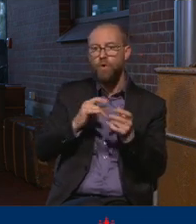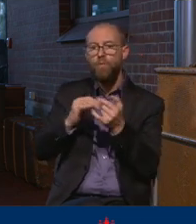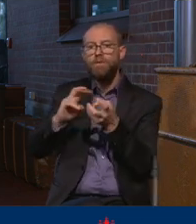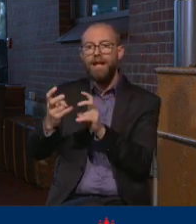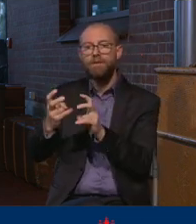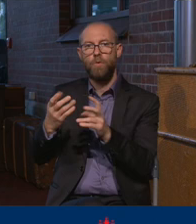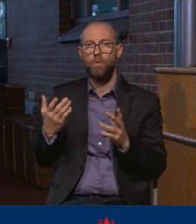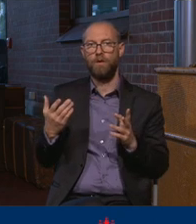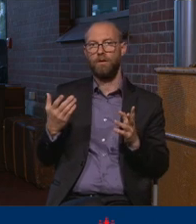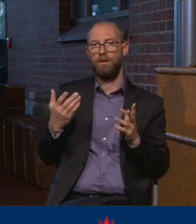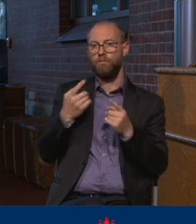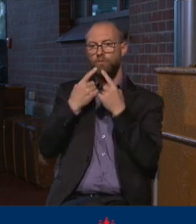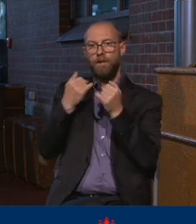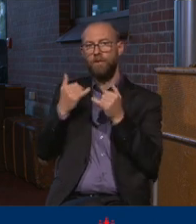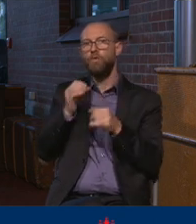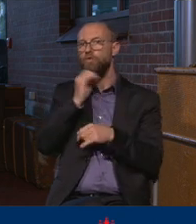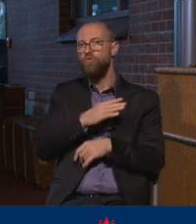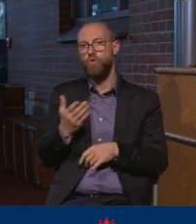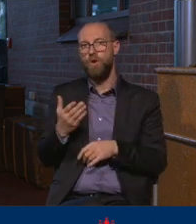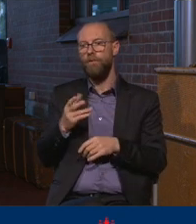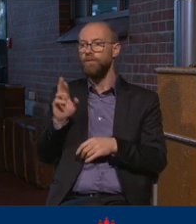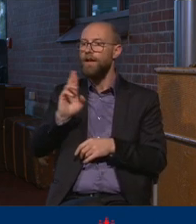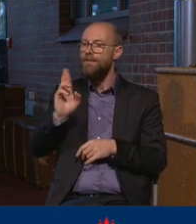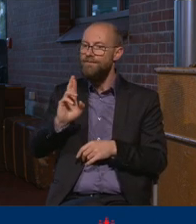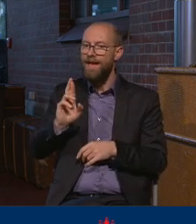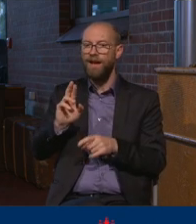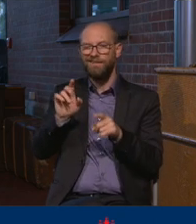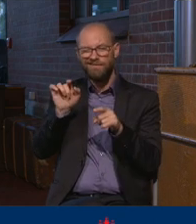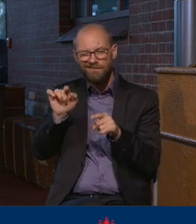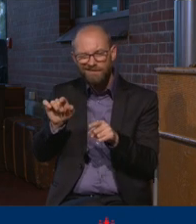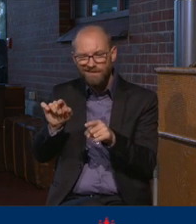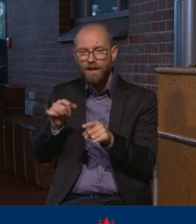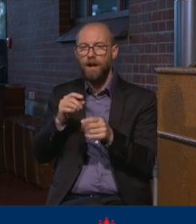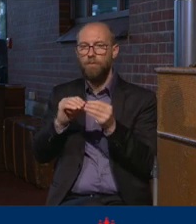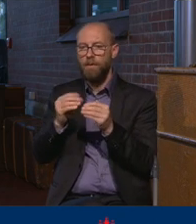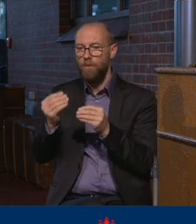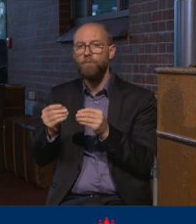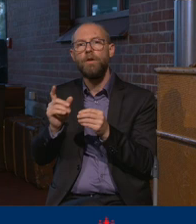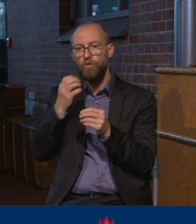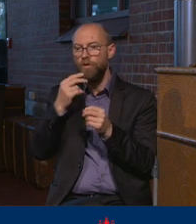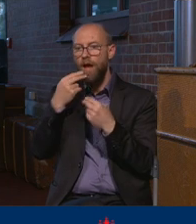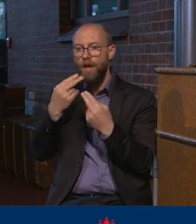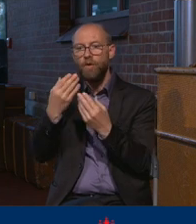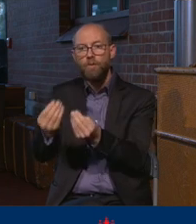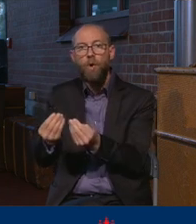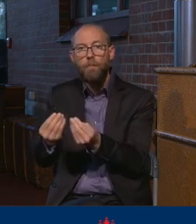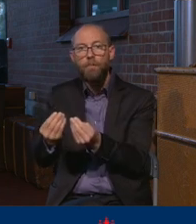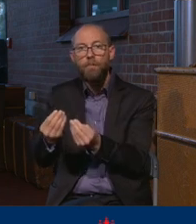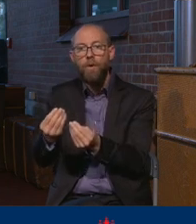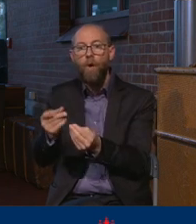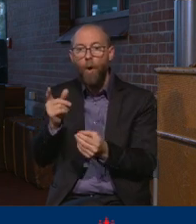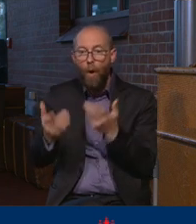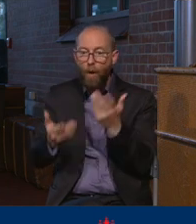diejenigen die fairer weise betroffen sein können die wollen von uns auch eine antwort haben sind überhaupt betroffen